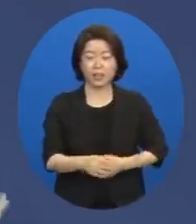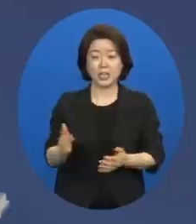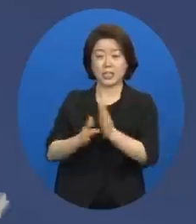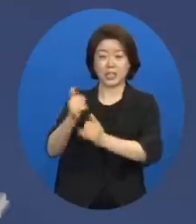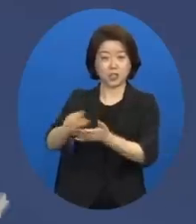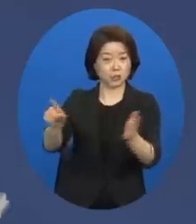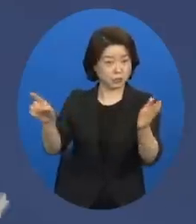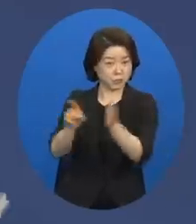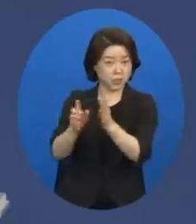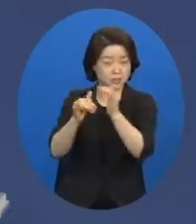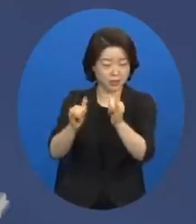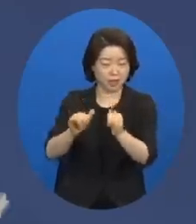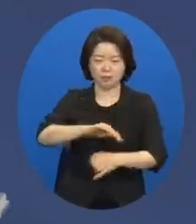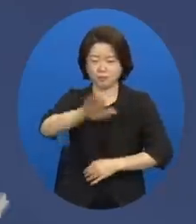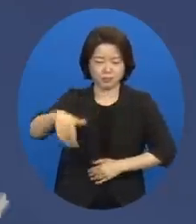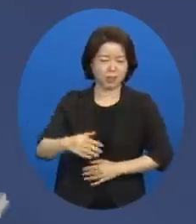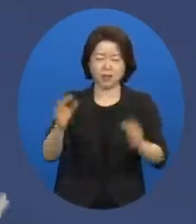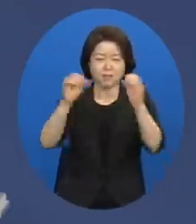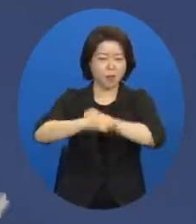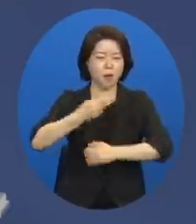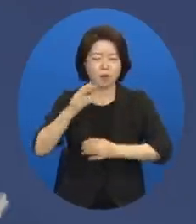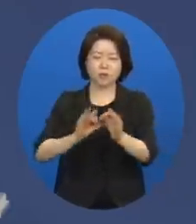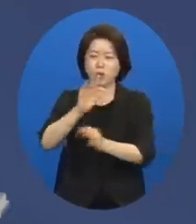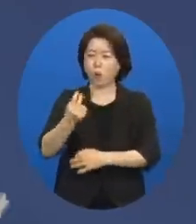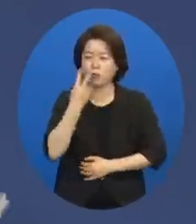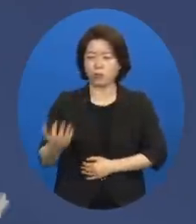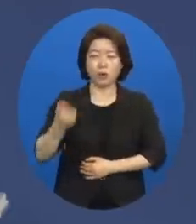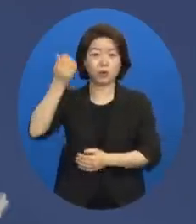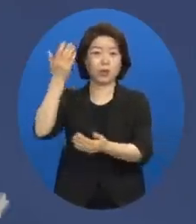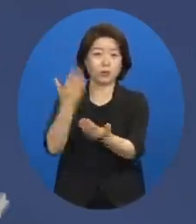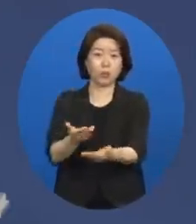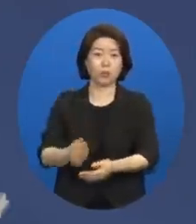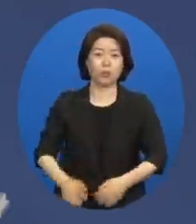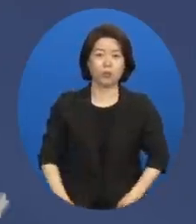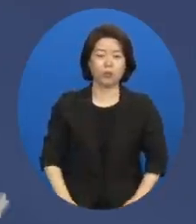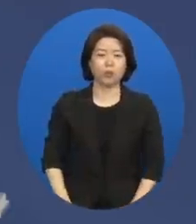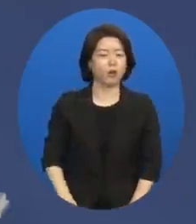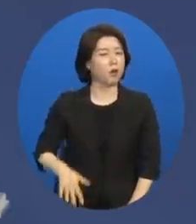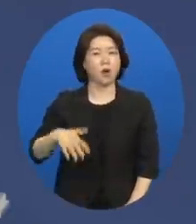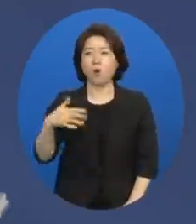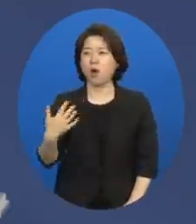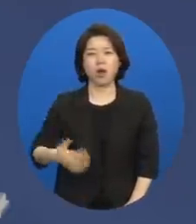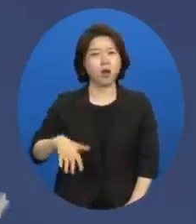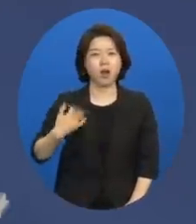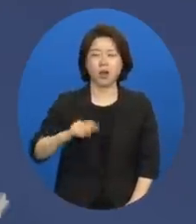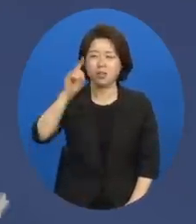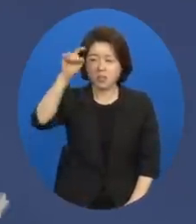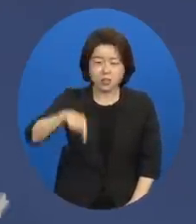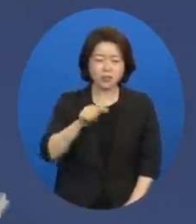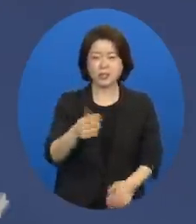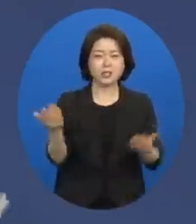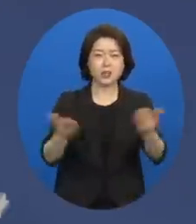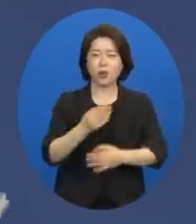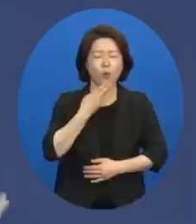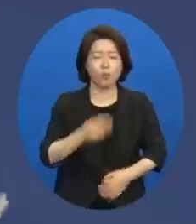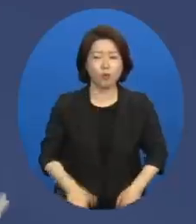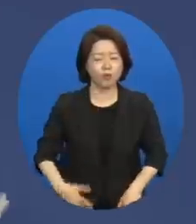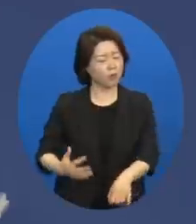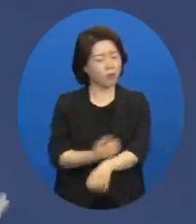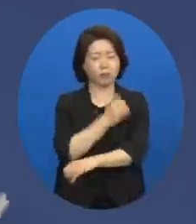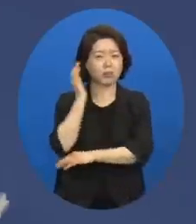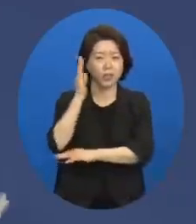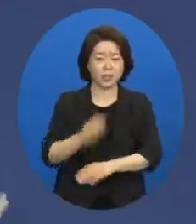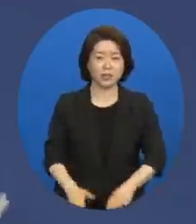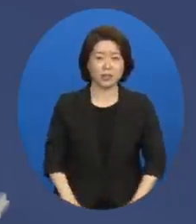자마다 멸망치 않고 영생을 얻게 한다. 천지 개벽도 이런 일이 없는 어마어마한 내용입니다. 이게